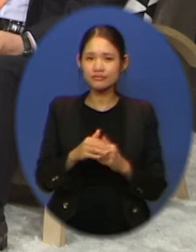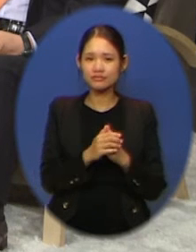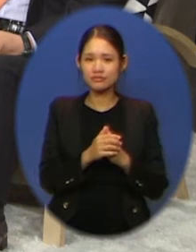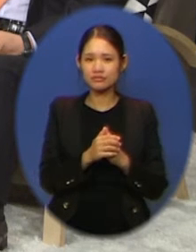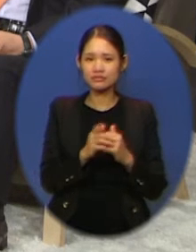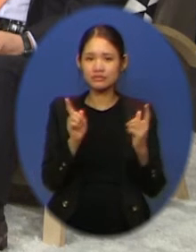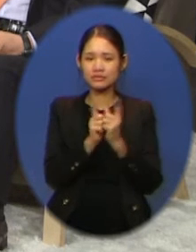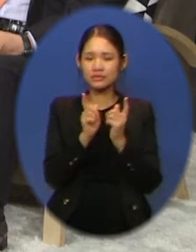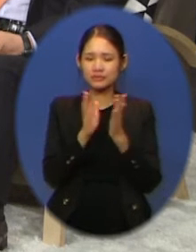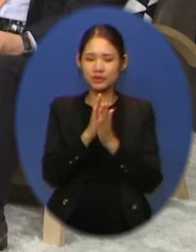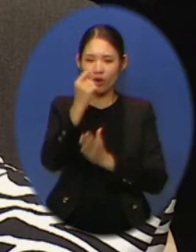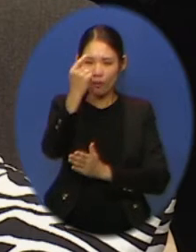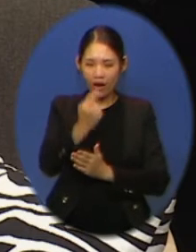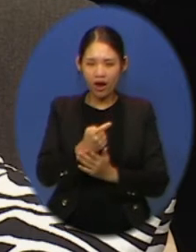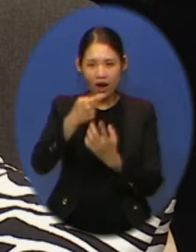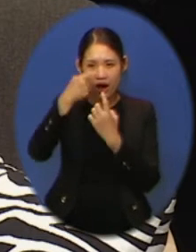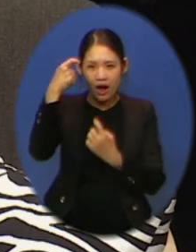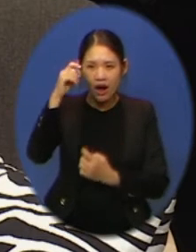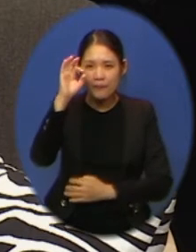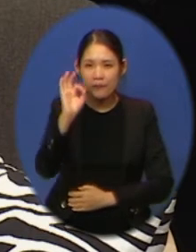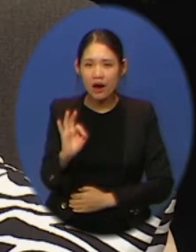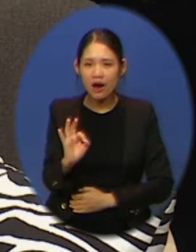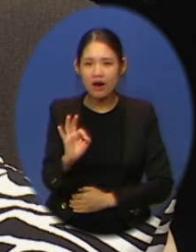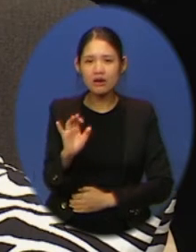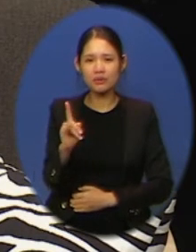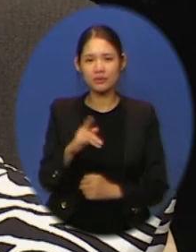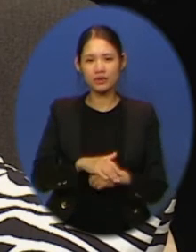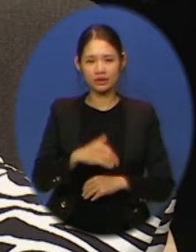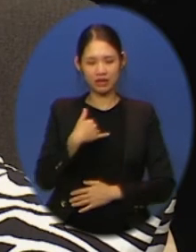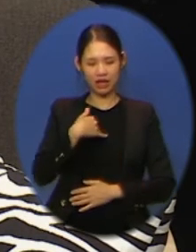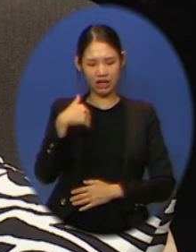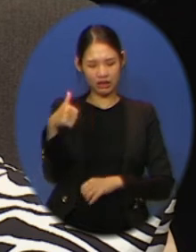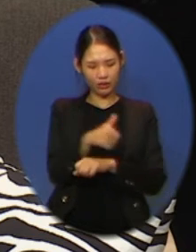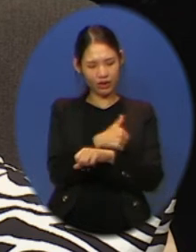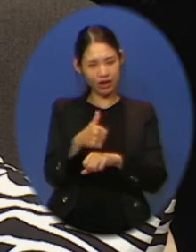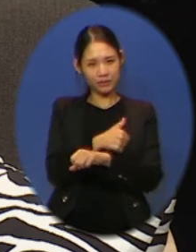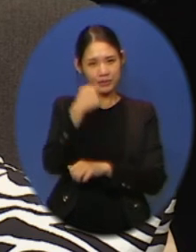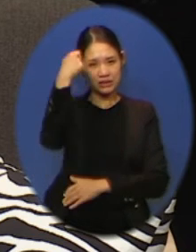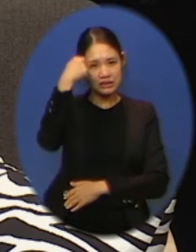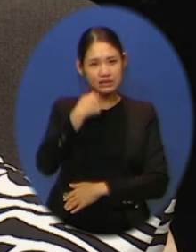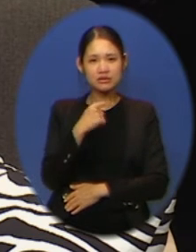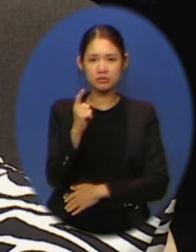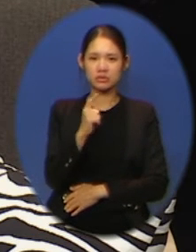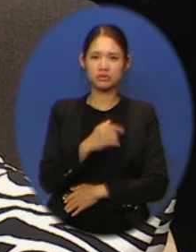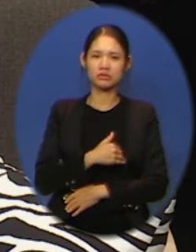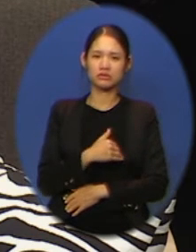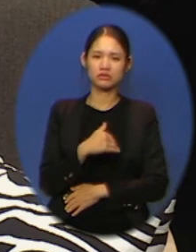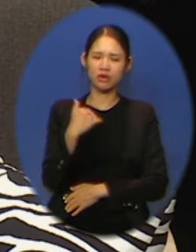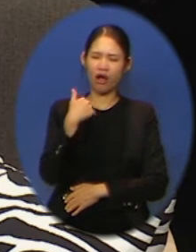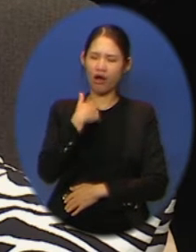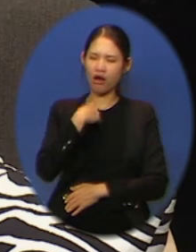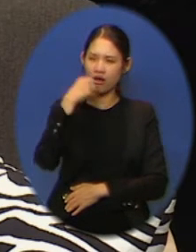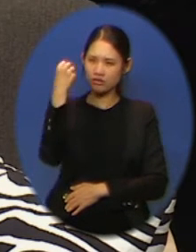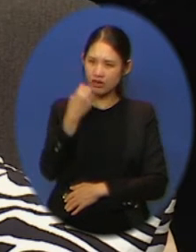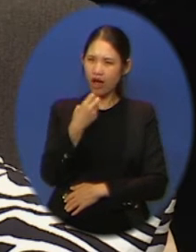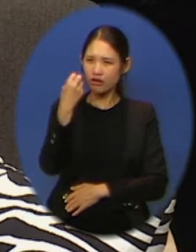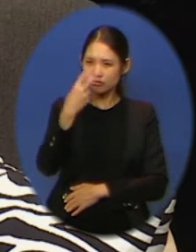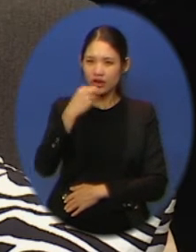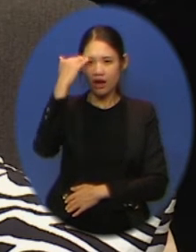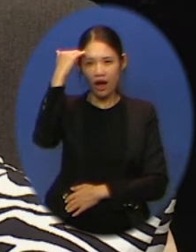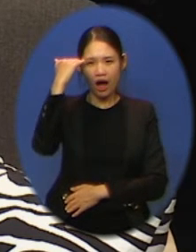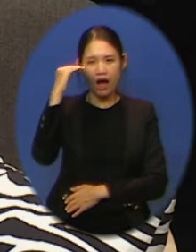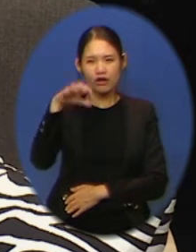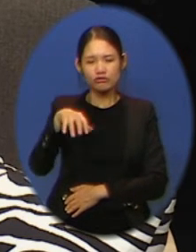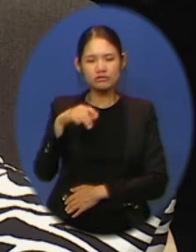와서 이제 보니까 자꾸 왔다 갔다 하면서 점점 내가 예. 이상하게 한국에 자꾸 끌리고 그래서 네. 그